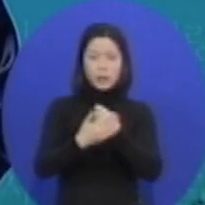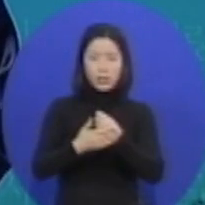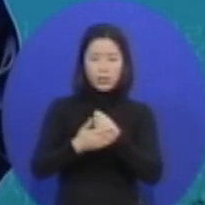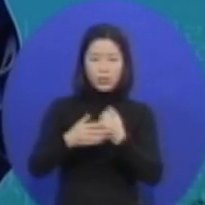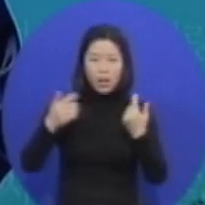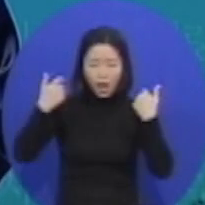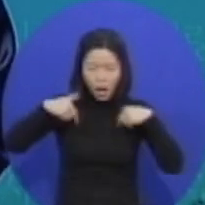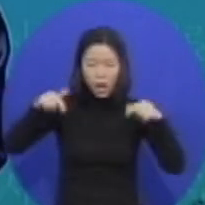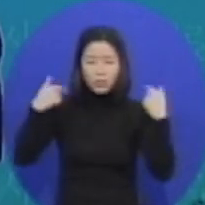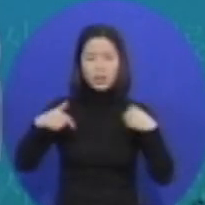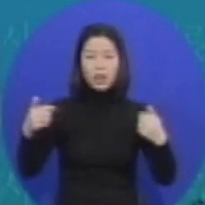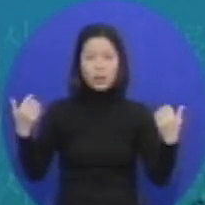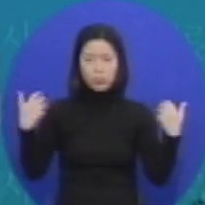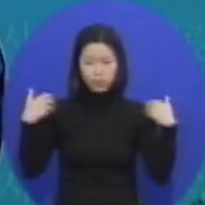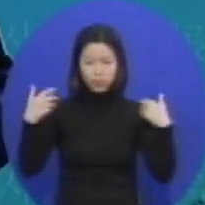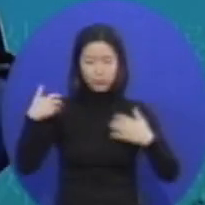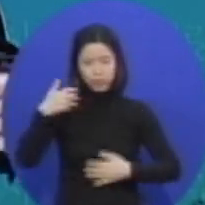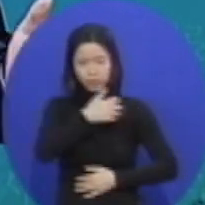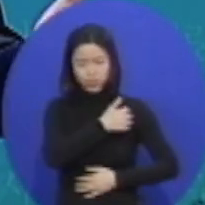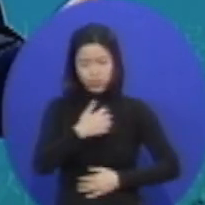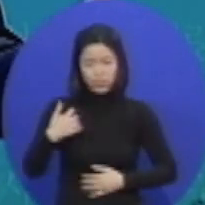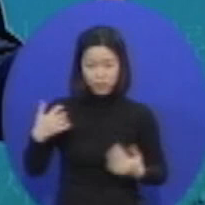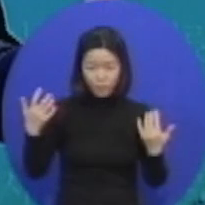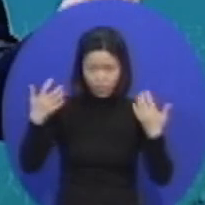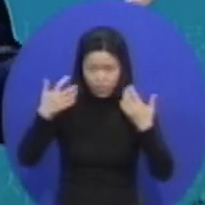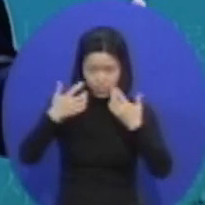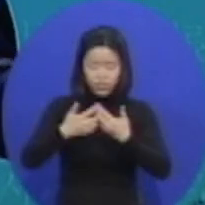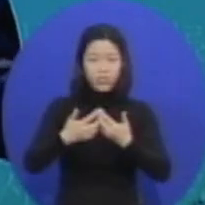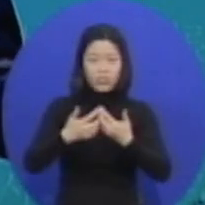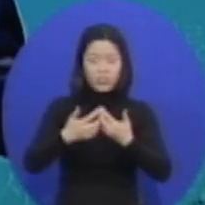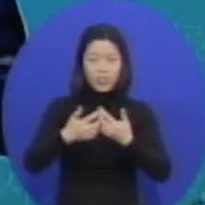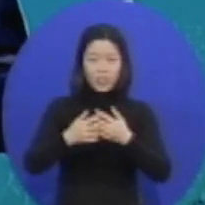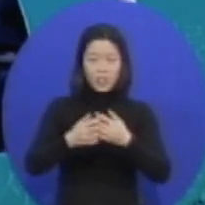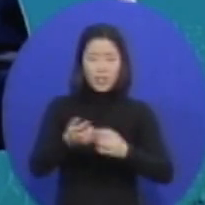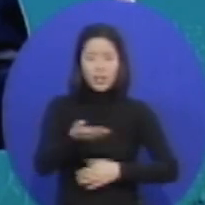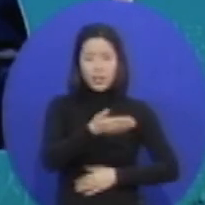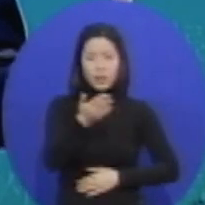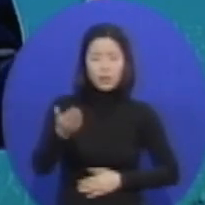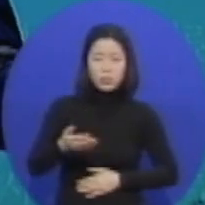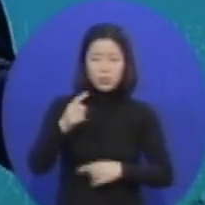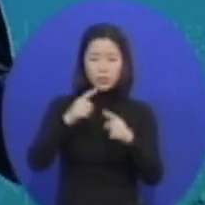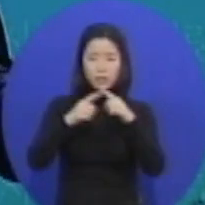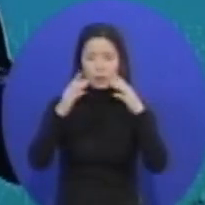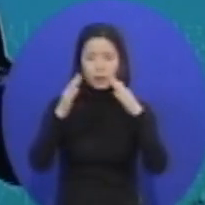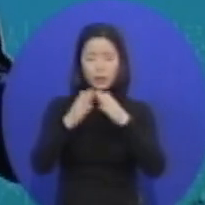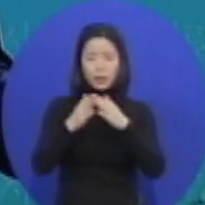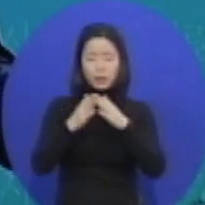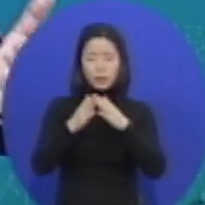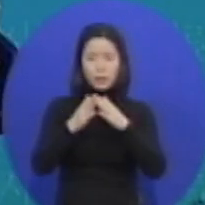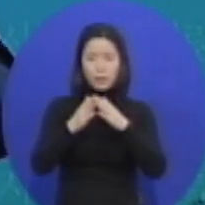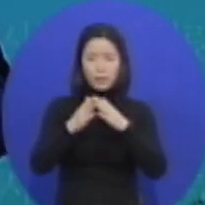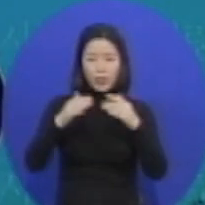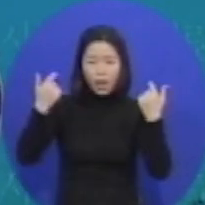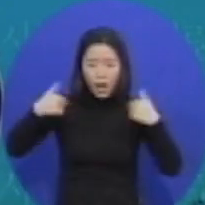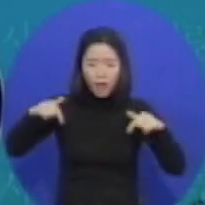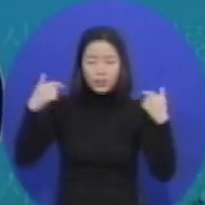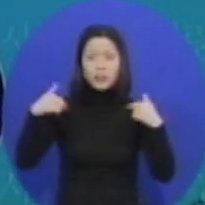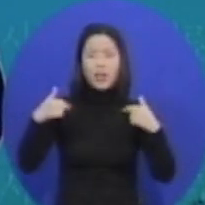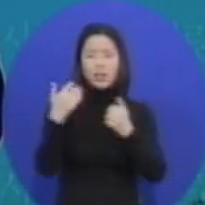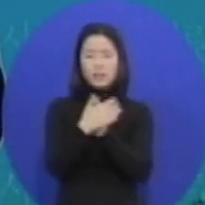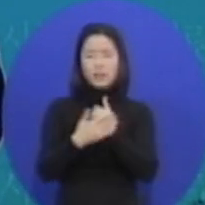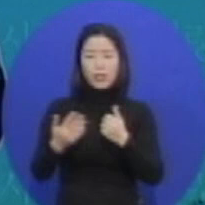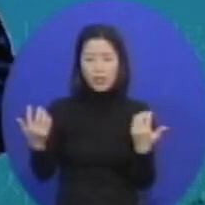씁니다 여러분 교회도 말입니다 항상 은혜가 넘치는 것만은